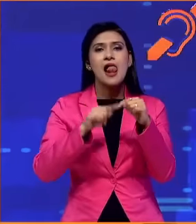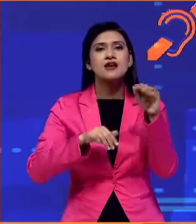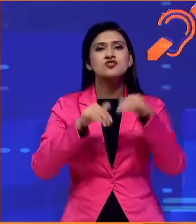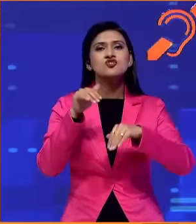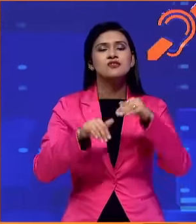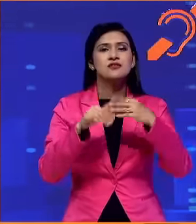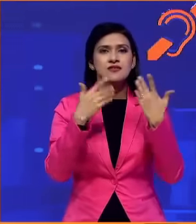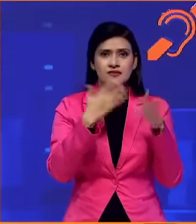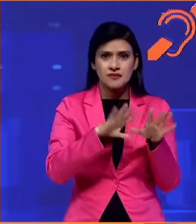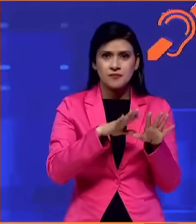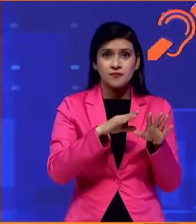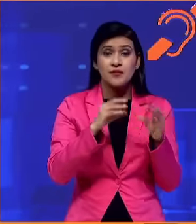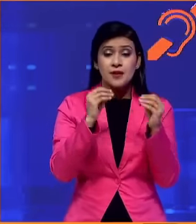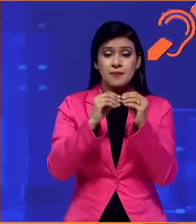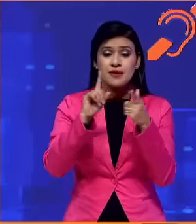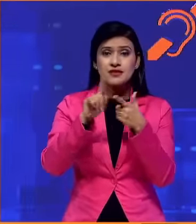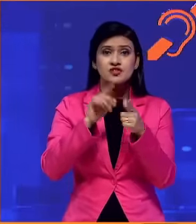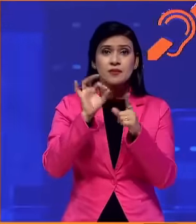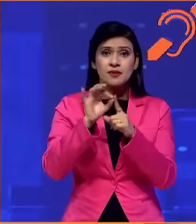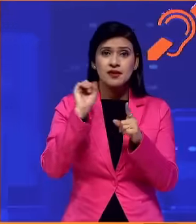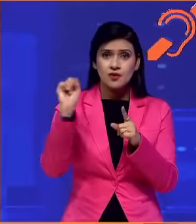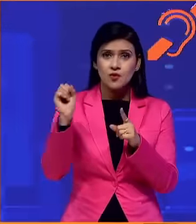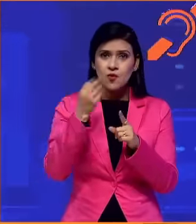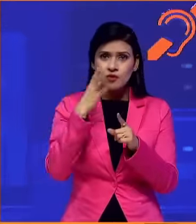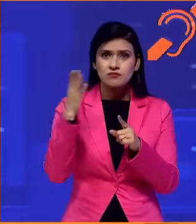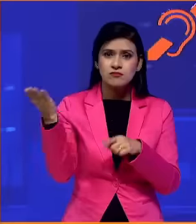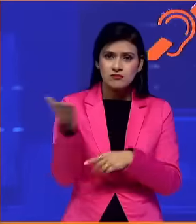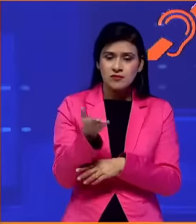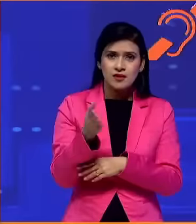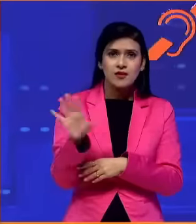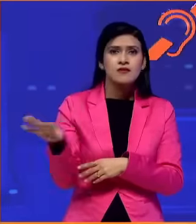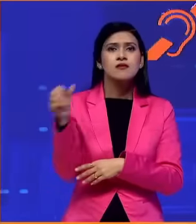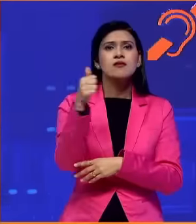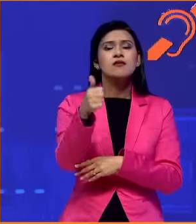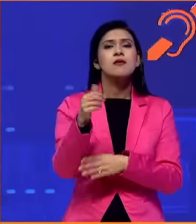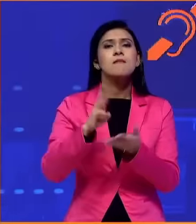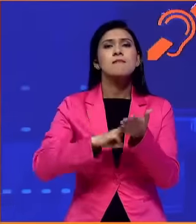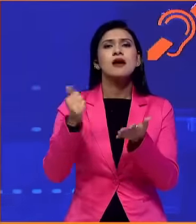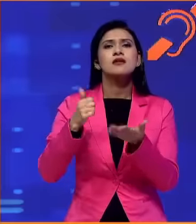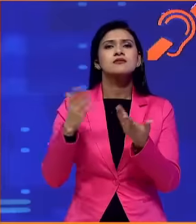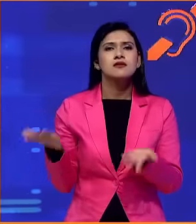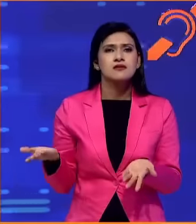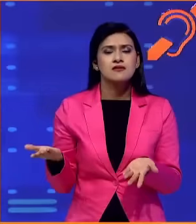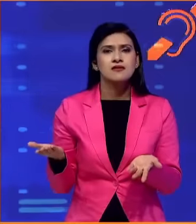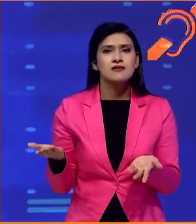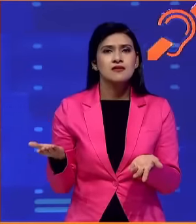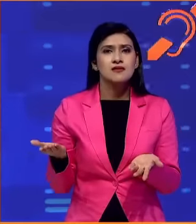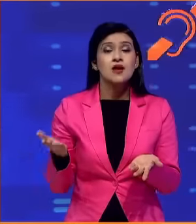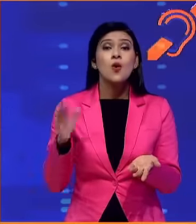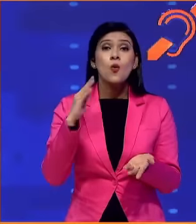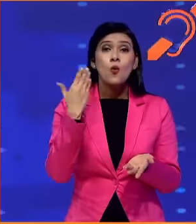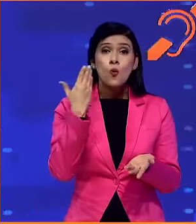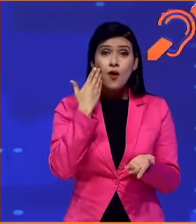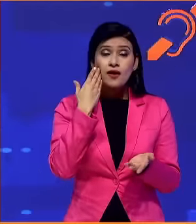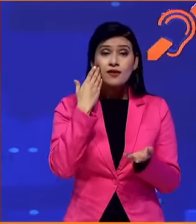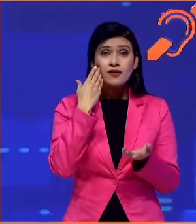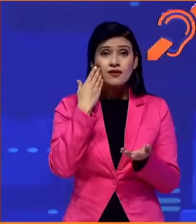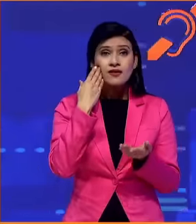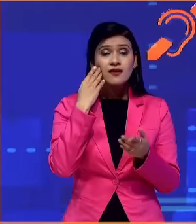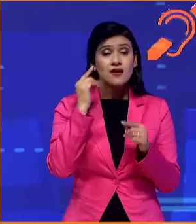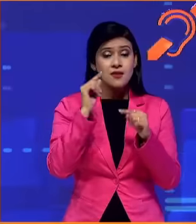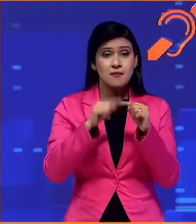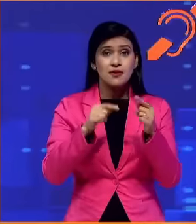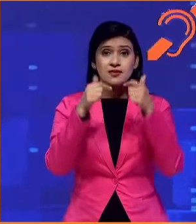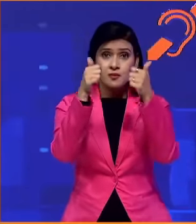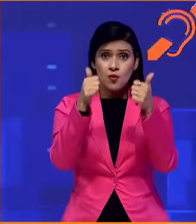होगया।उसउपचुनावमें भाजपाकेउम्मीदवारकोपार्टीद्वारामंत्रीबनादियागयाथा ,औरजबपरिणामघोषितहुए